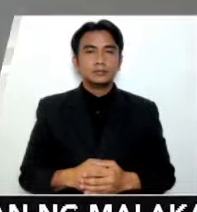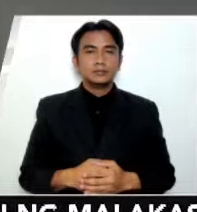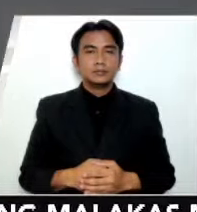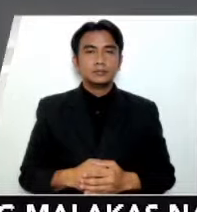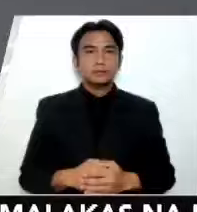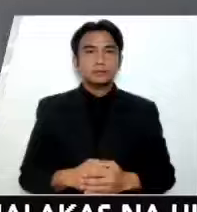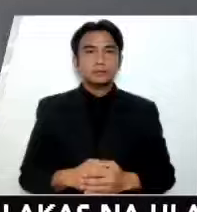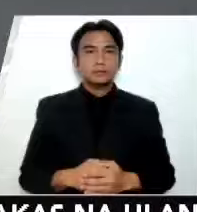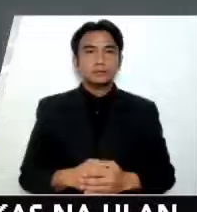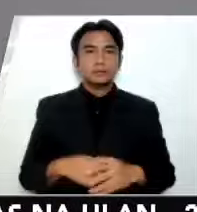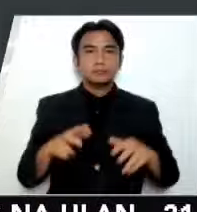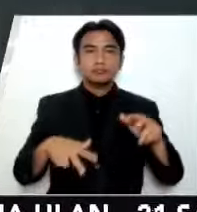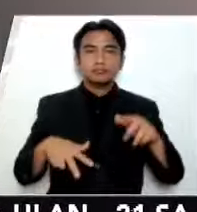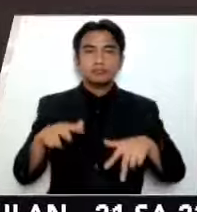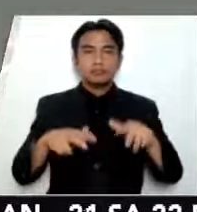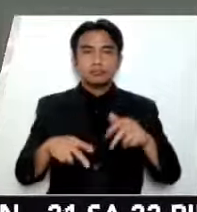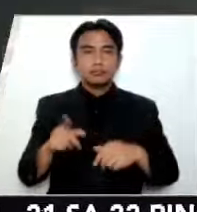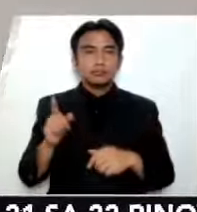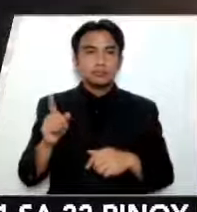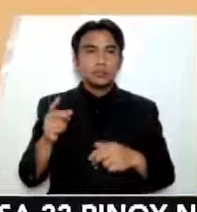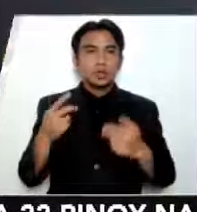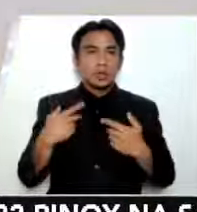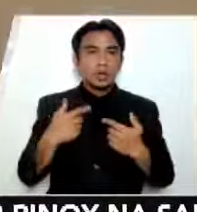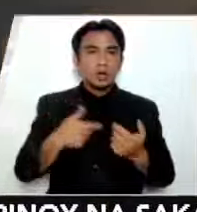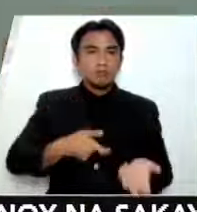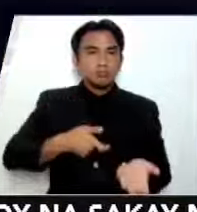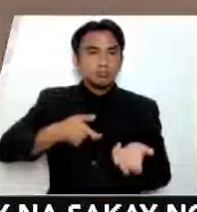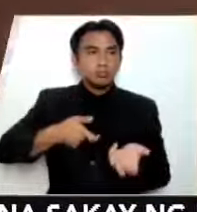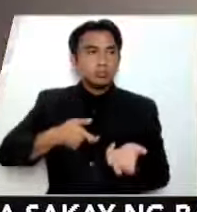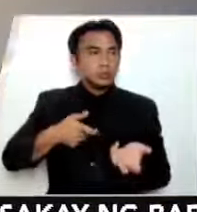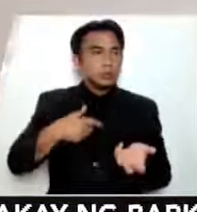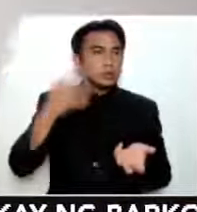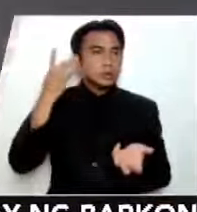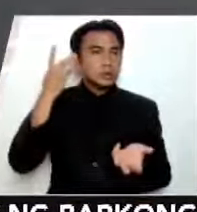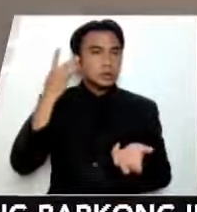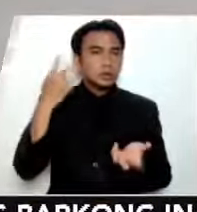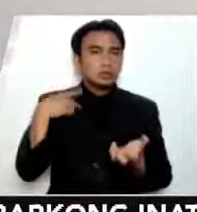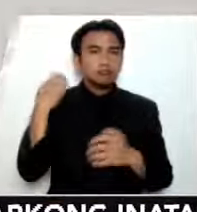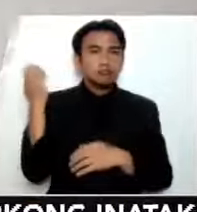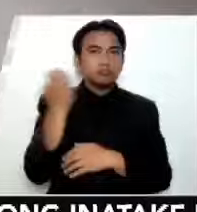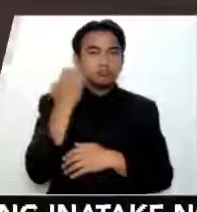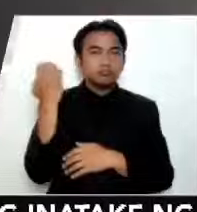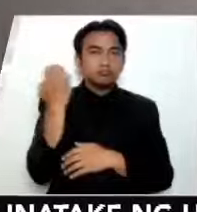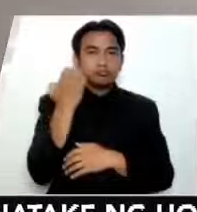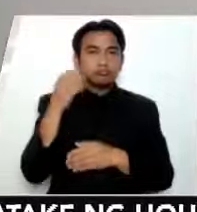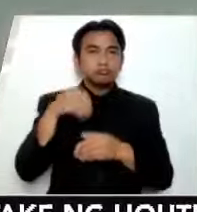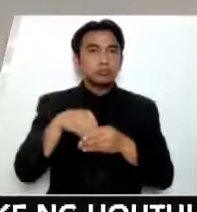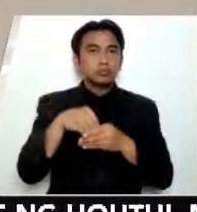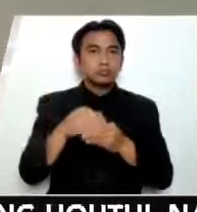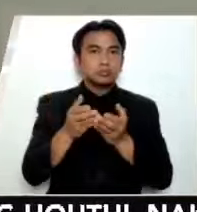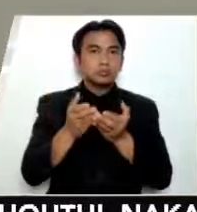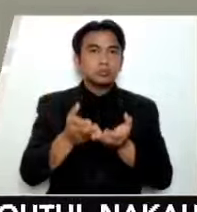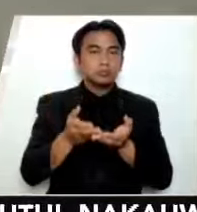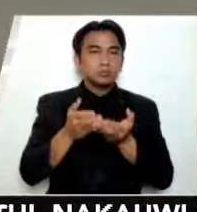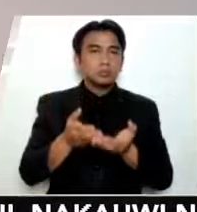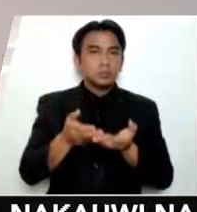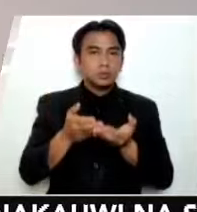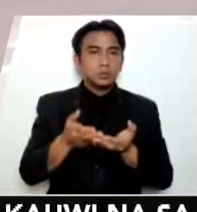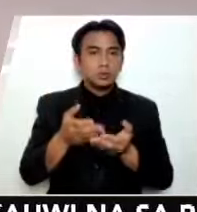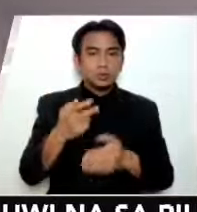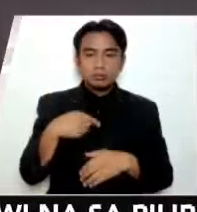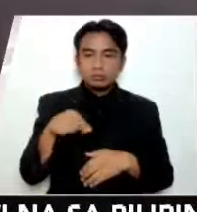Hawak ng lalaki diyan ang baril habang umaalingawgaw ang alarm sa loob ng MV Tutor. Nagkalat sa sahig ang ilang